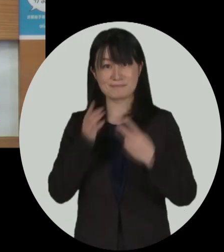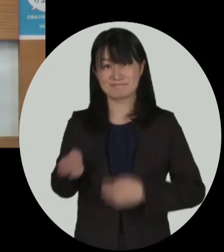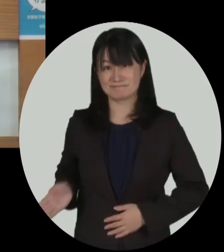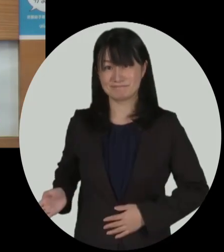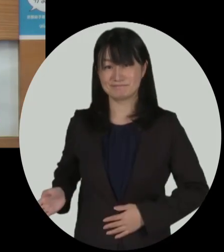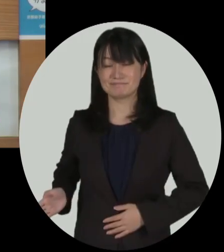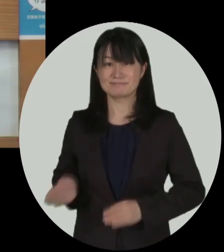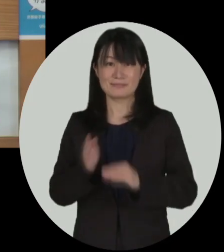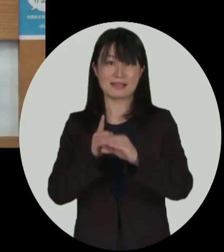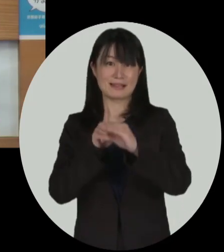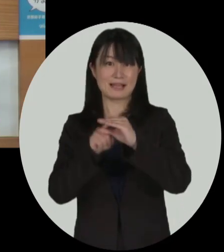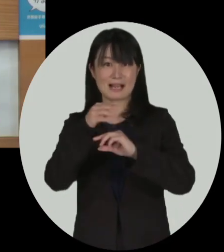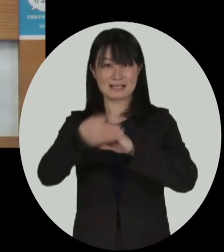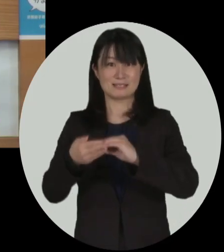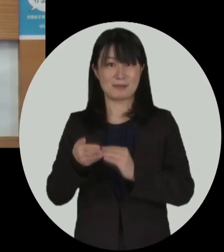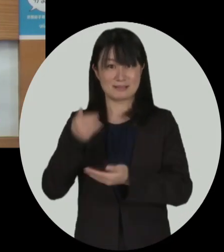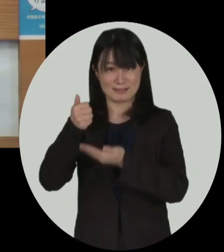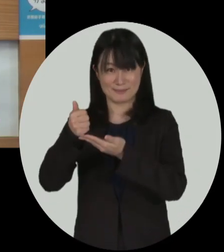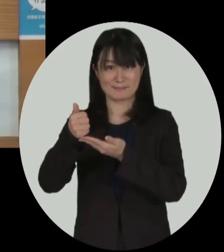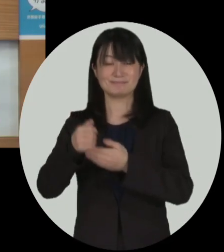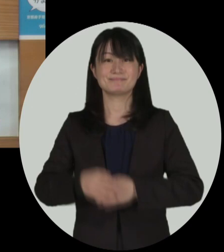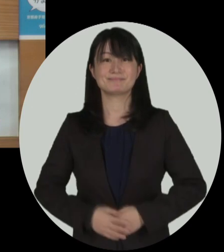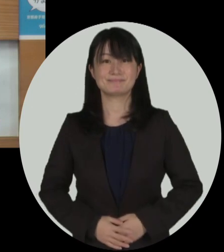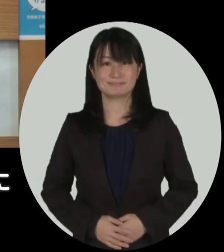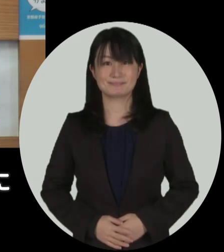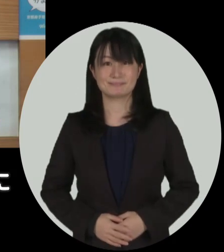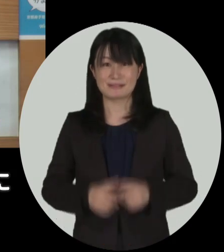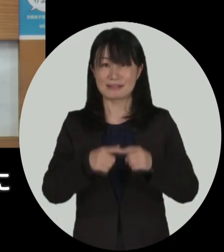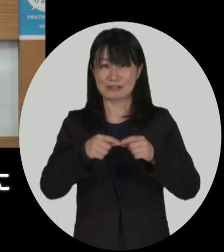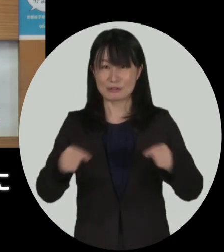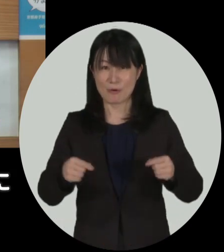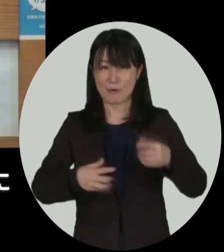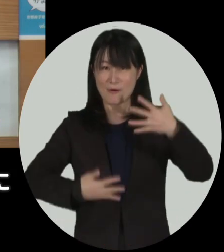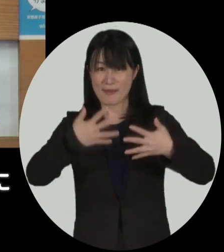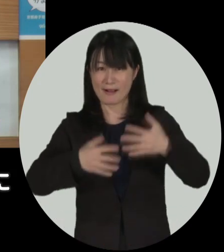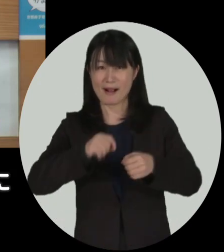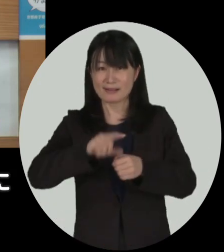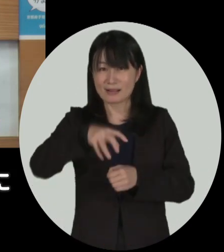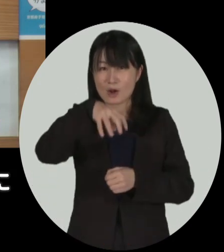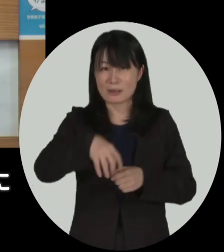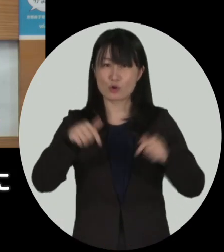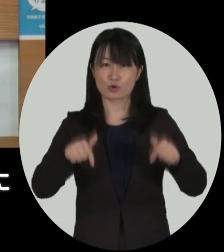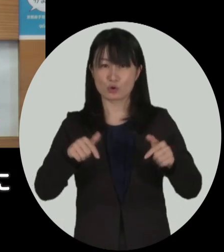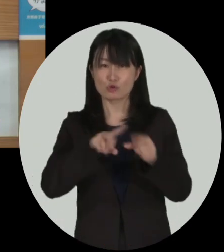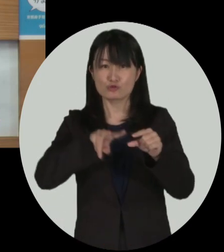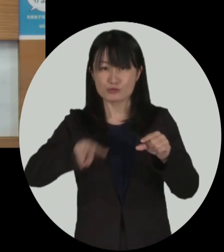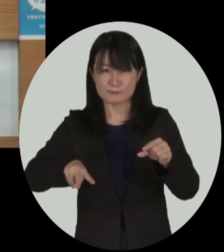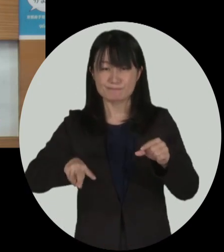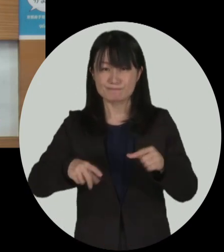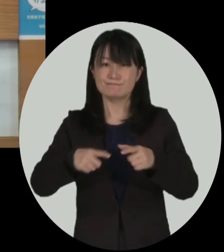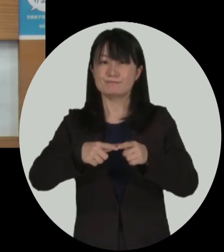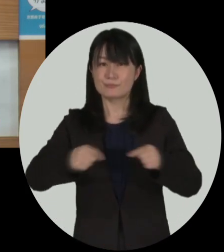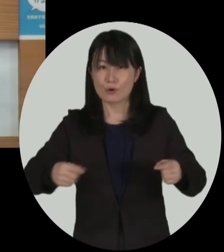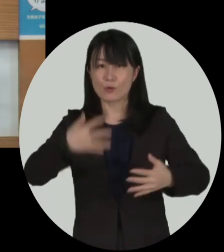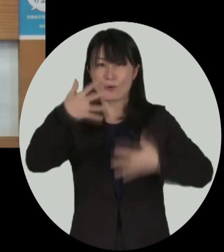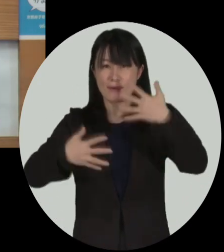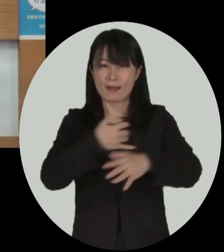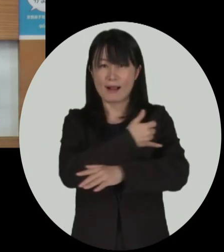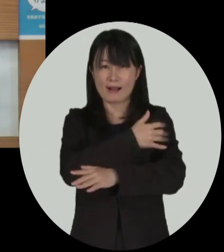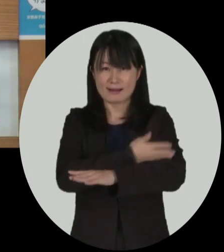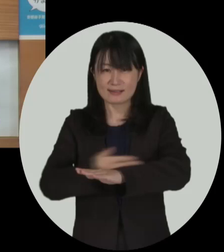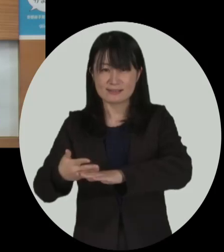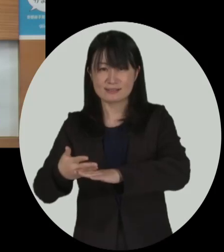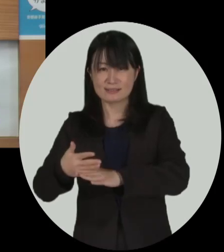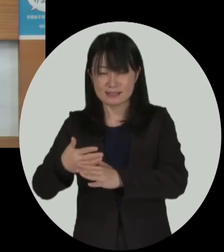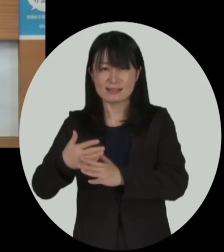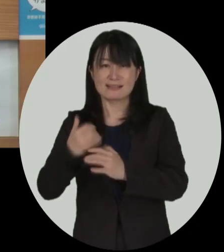脚本家の中島貞夫様でございます。日本映画発祥の地であります京都を中心に日本映画史に残る多くの作品を手掛